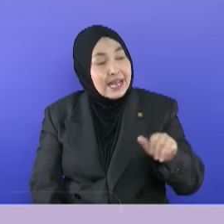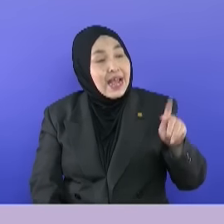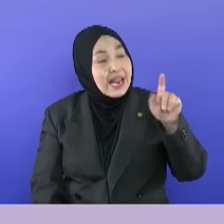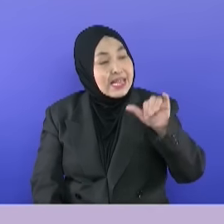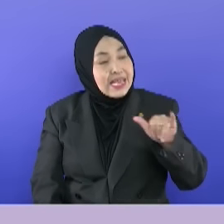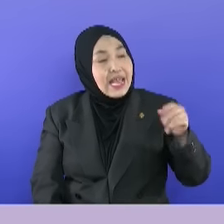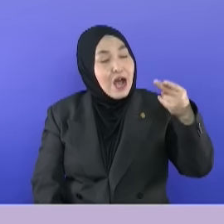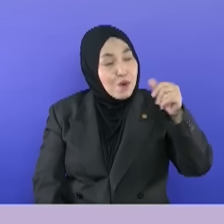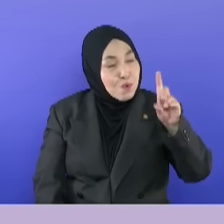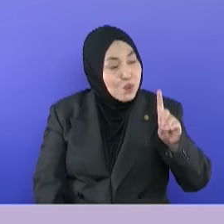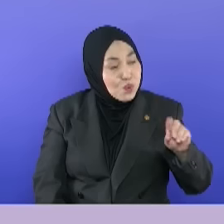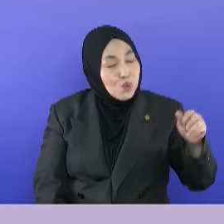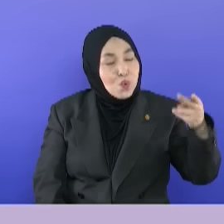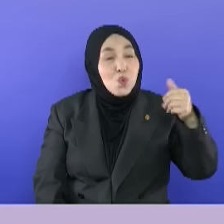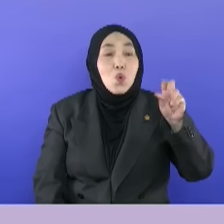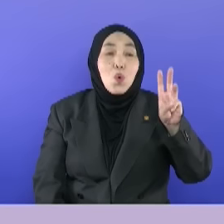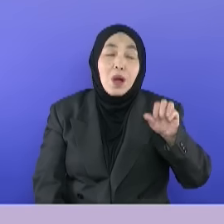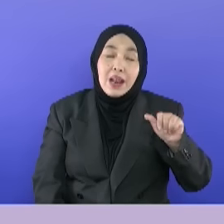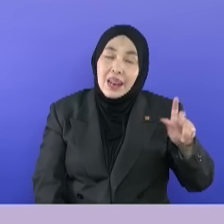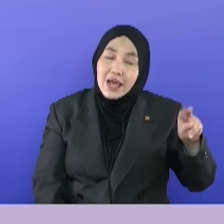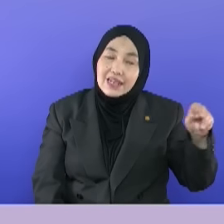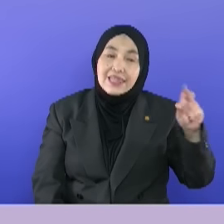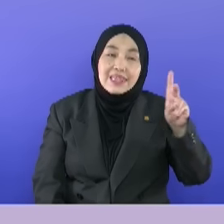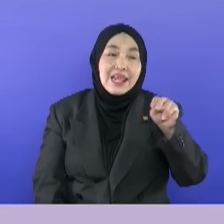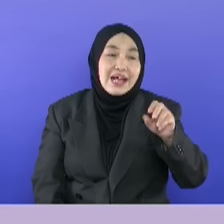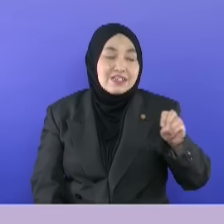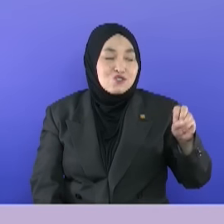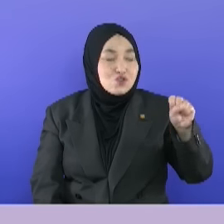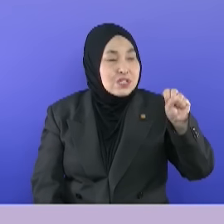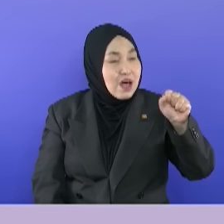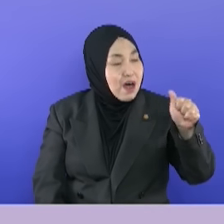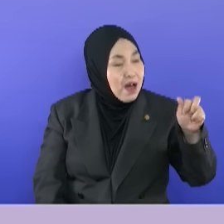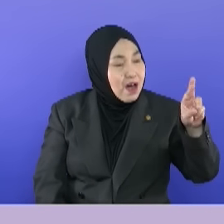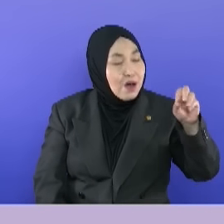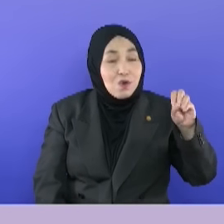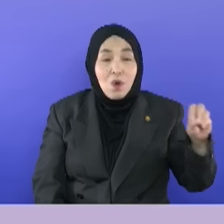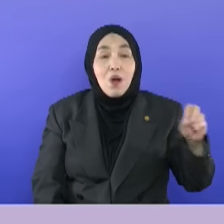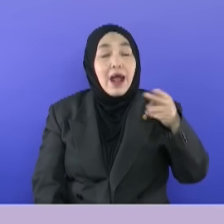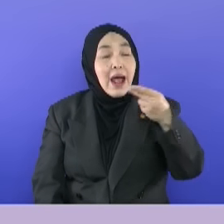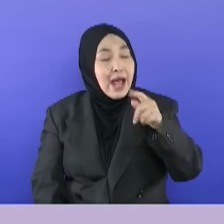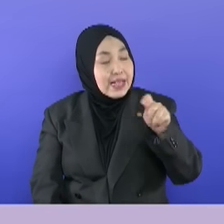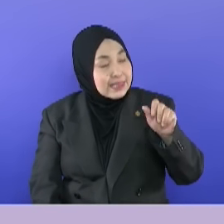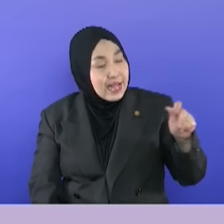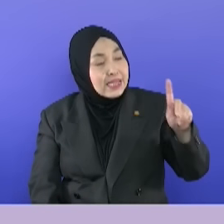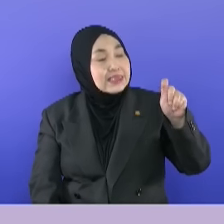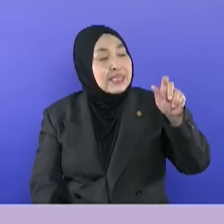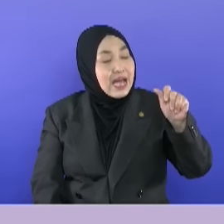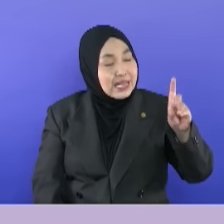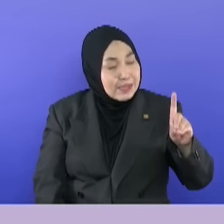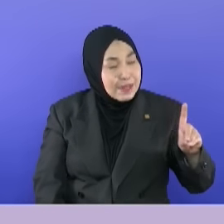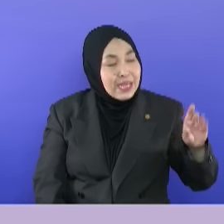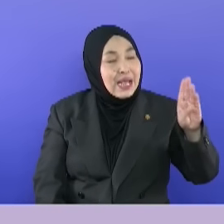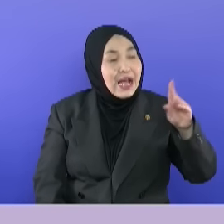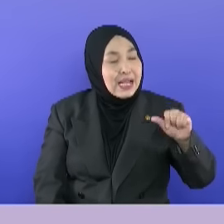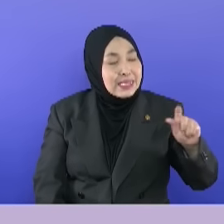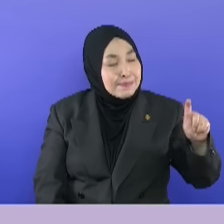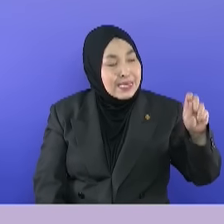yahudu wan nasara hatta tattabi